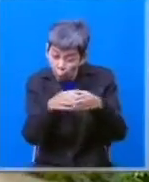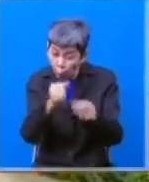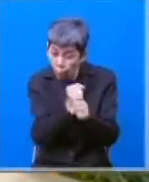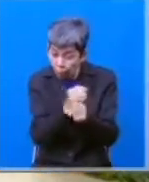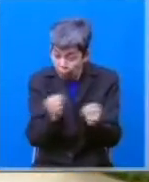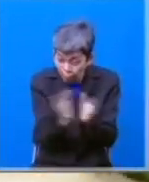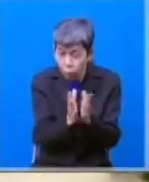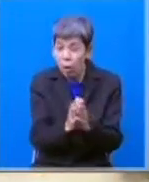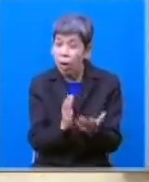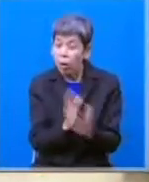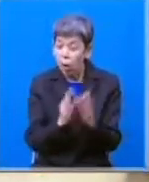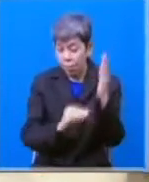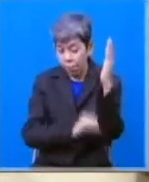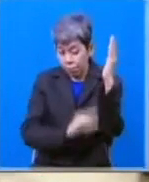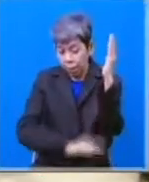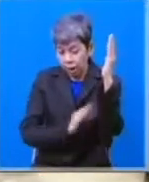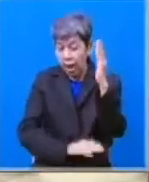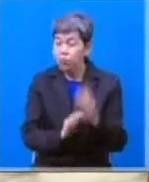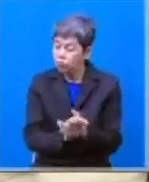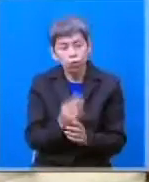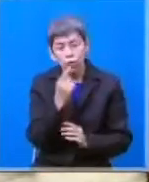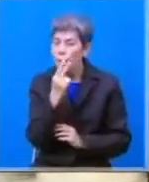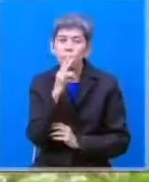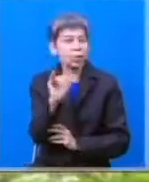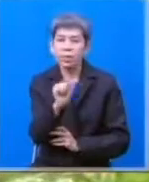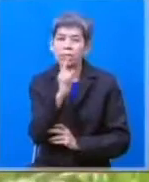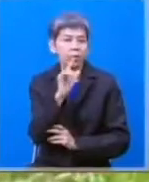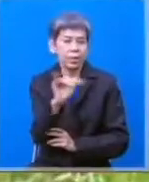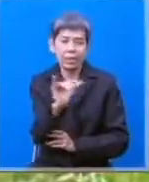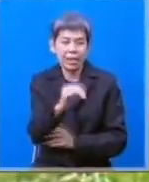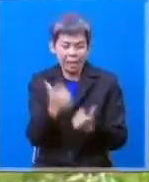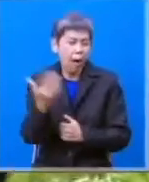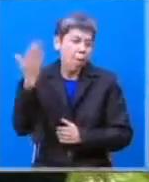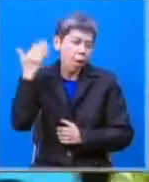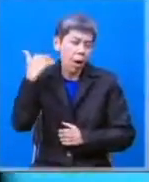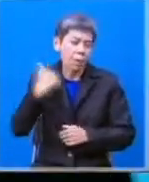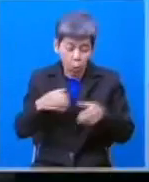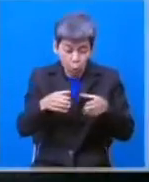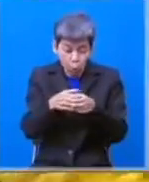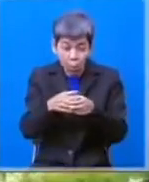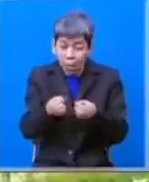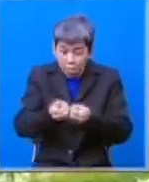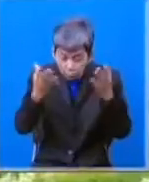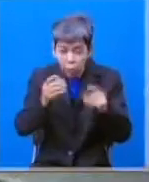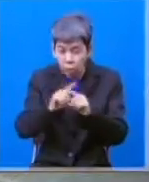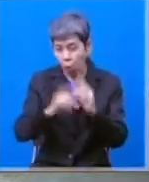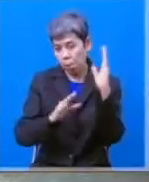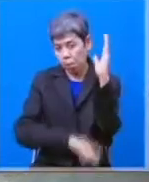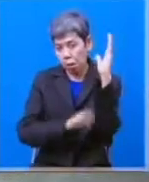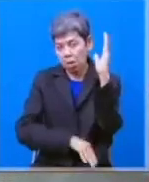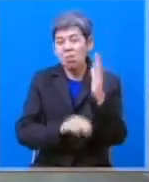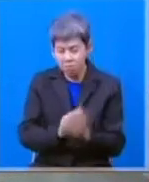หตุในพื้นที่ของภาคใต้หรือไม่นั้นนะครับก็ไม่ขอระบุชัดเจนนะครับเพราะที่ผ่านมานะครับ ับกลุ่มก่อการร้ายในพื้นที่ของภาคใ